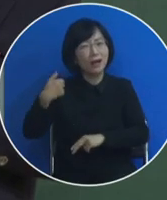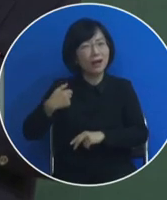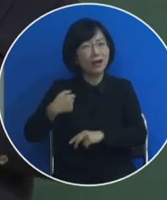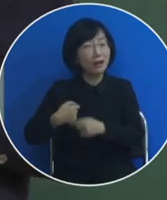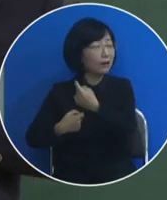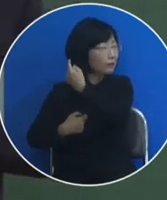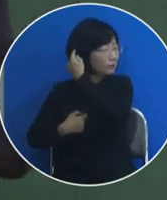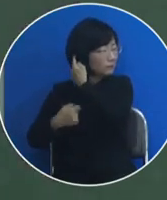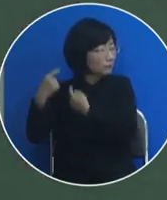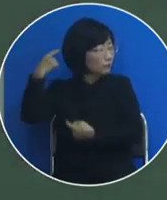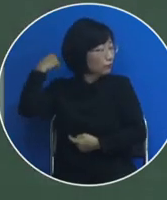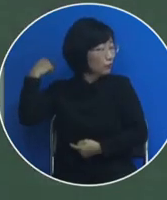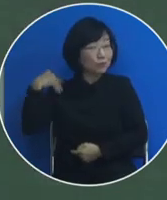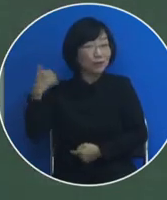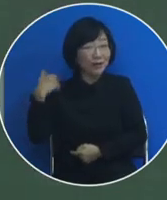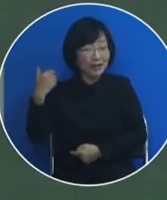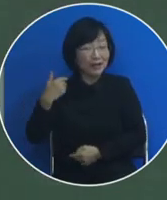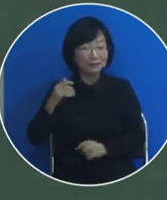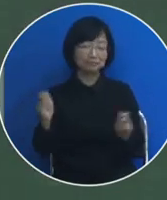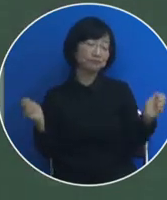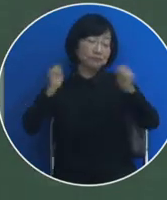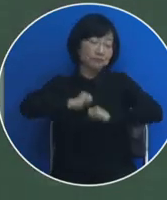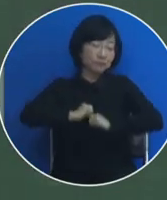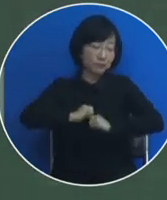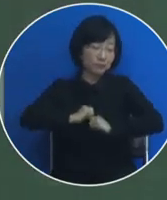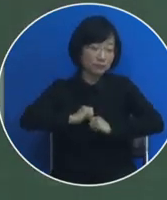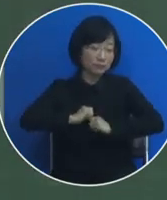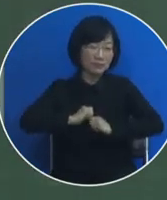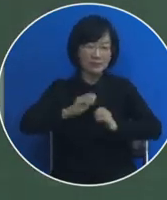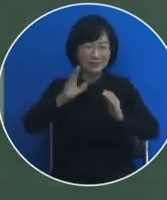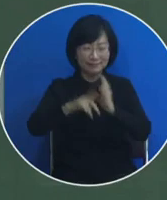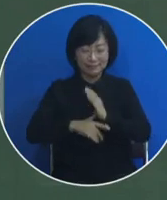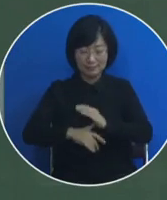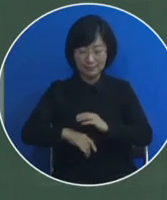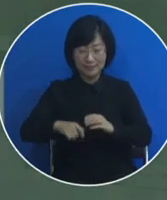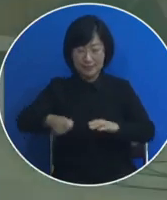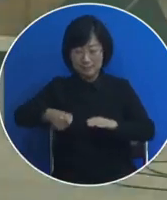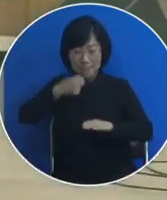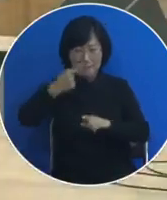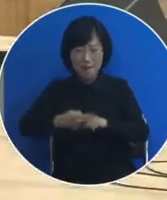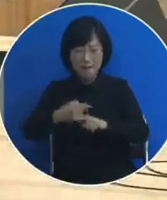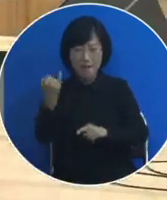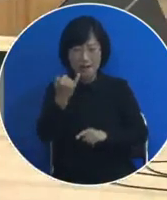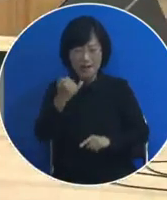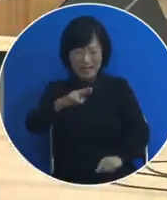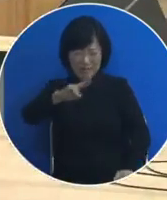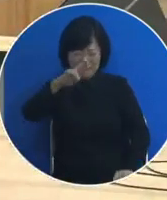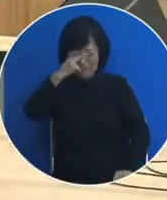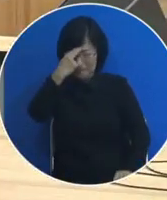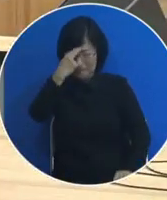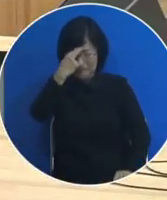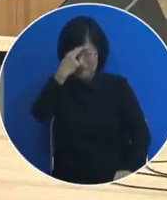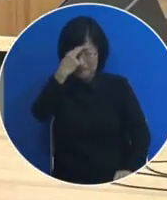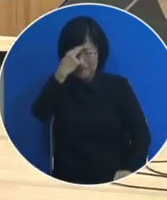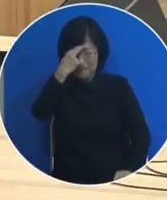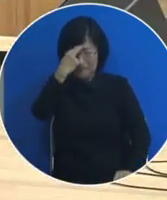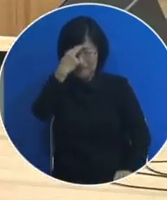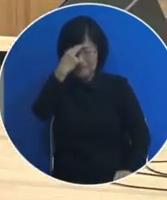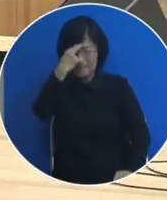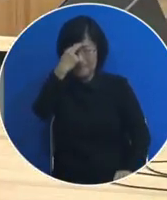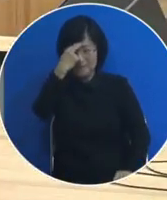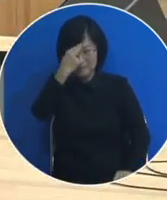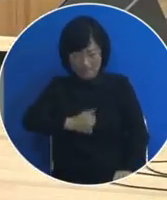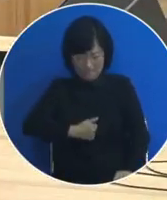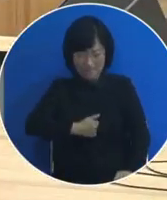someone behind him. 이러니까 막 여자가요, 인상 팍 쓰더라고 쳐다보면서요. And so the woman, she looked back and glared at us. 그래서